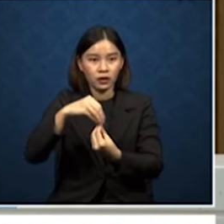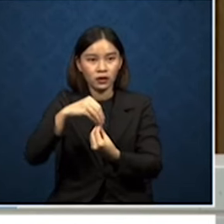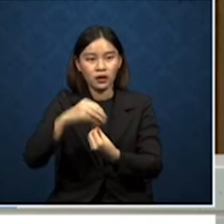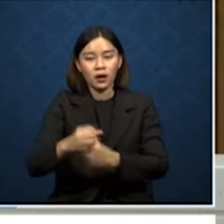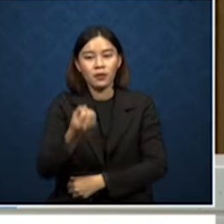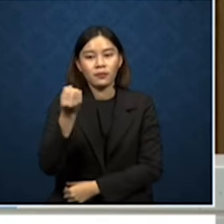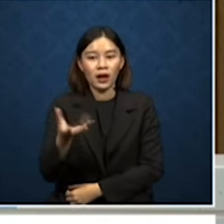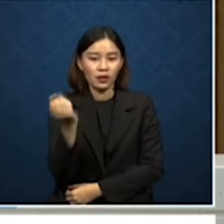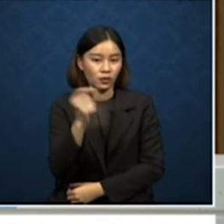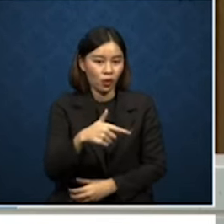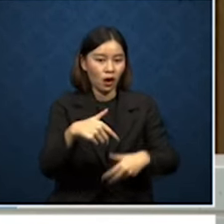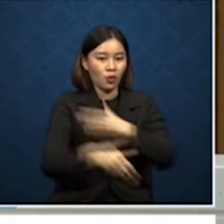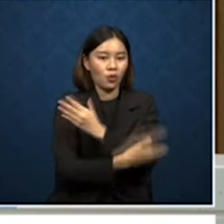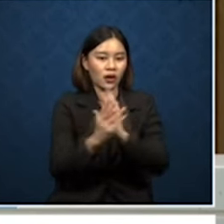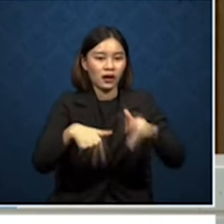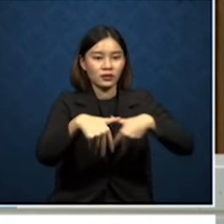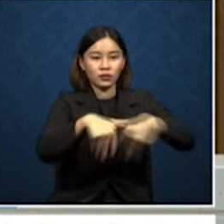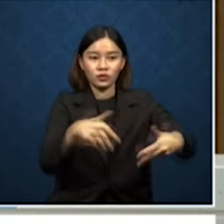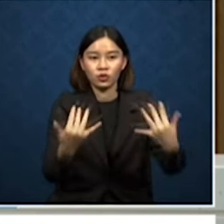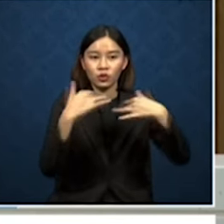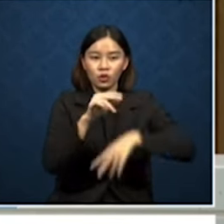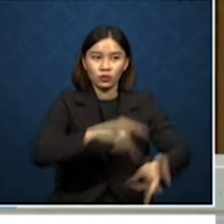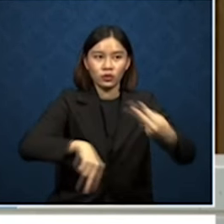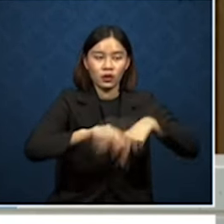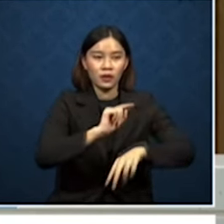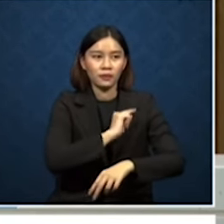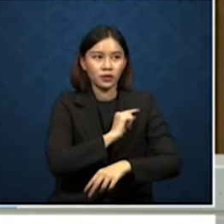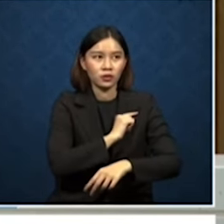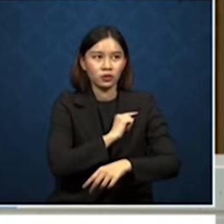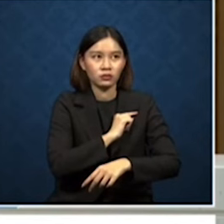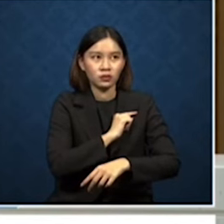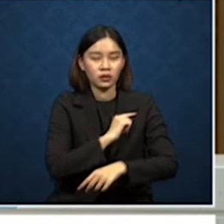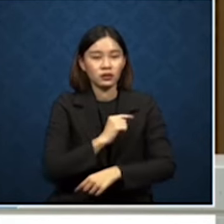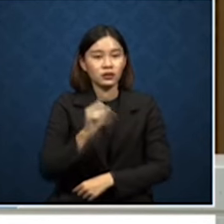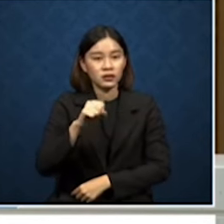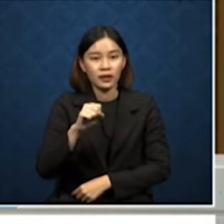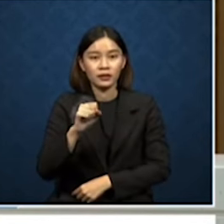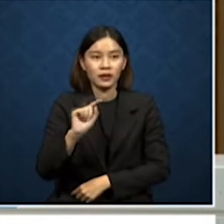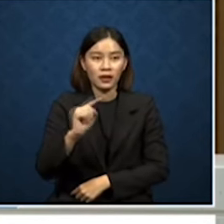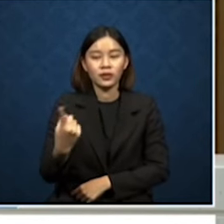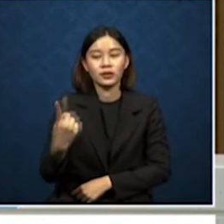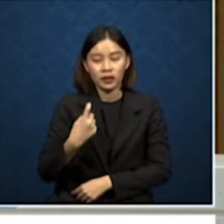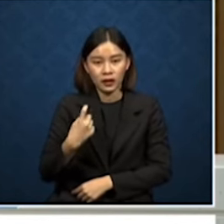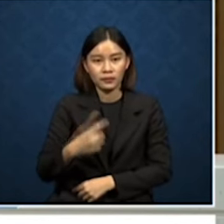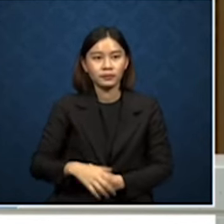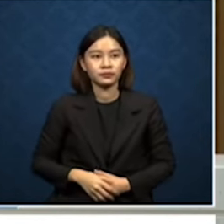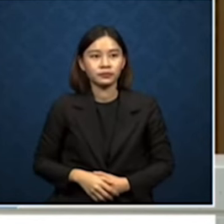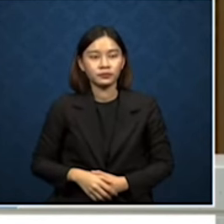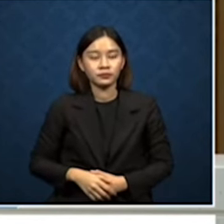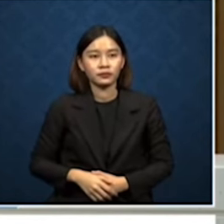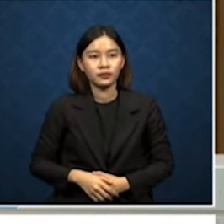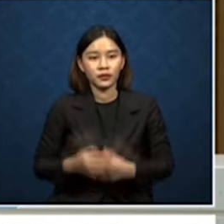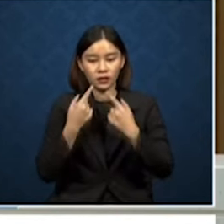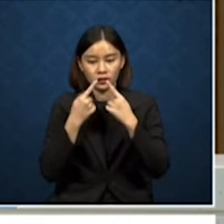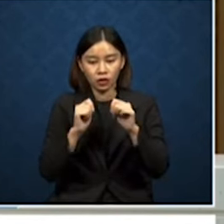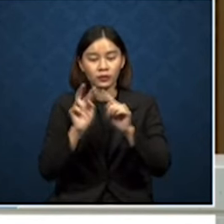ชุมชนท้องถิ่นร่วมพัฒนาและดูแลรับผลประโยชน์อย่างที่ควรจะเป็นหรือไม่นี่คำถามนะครับคำต